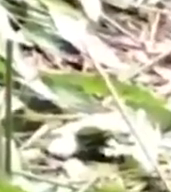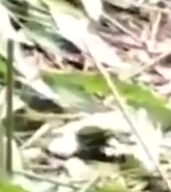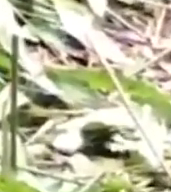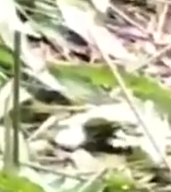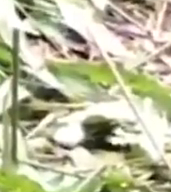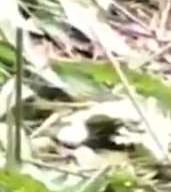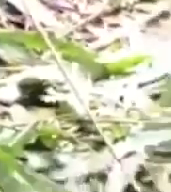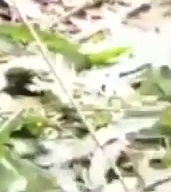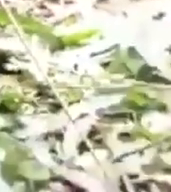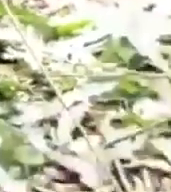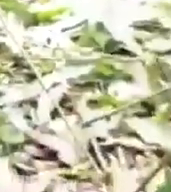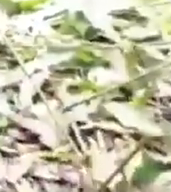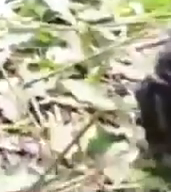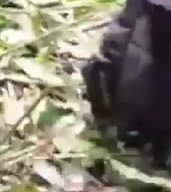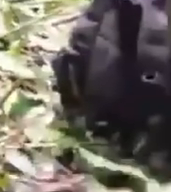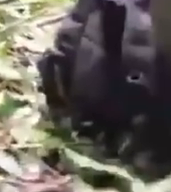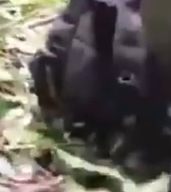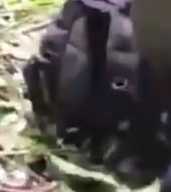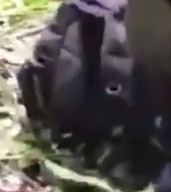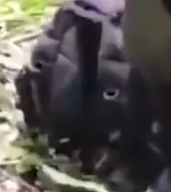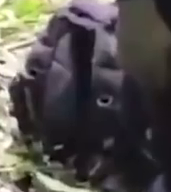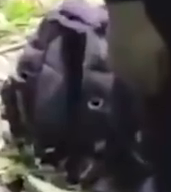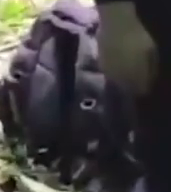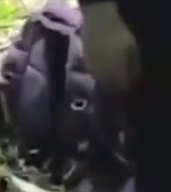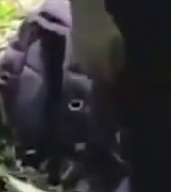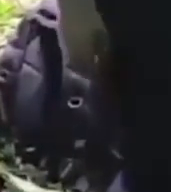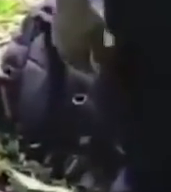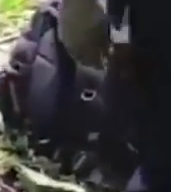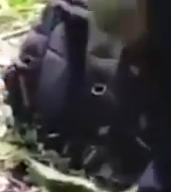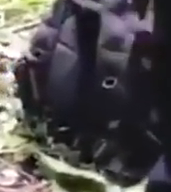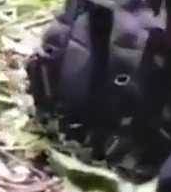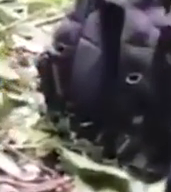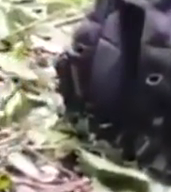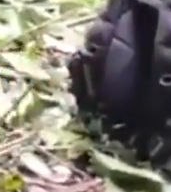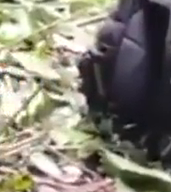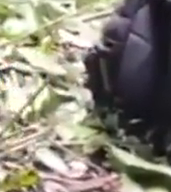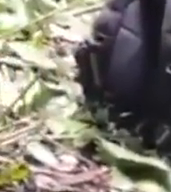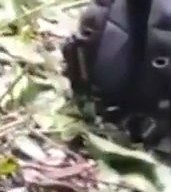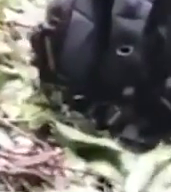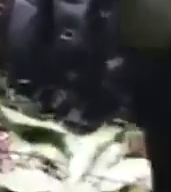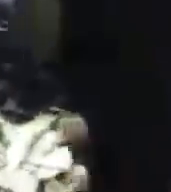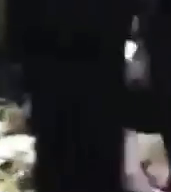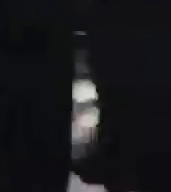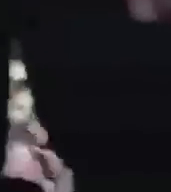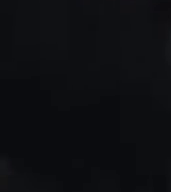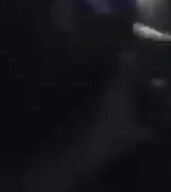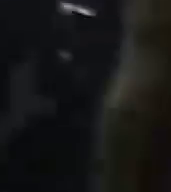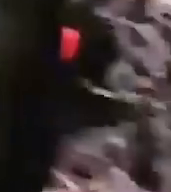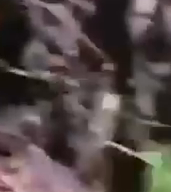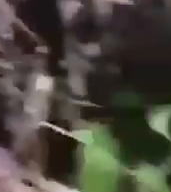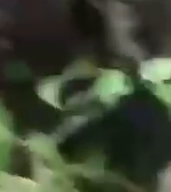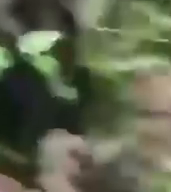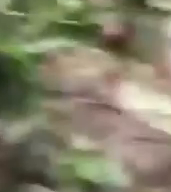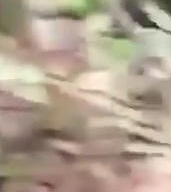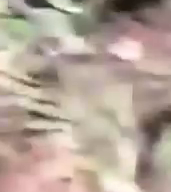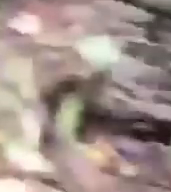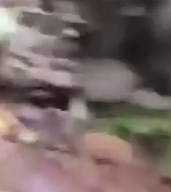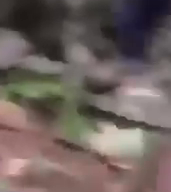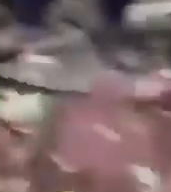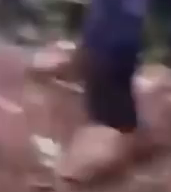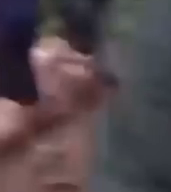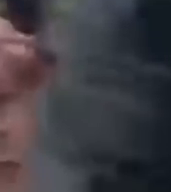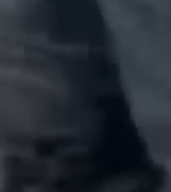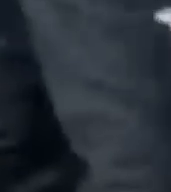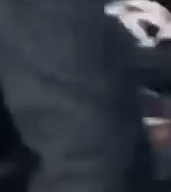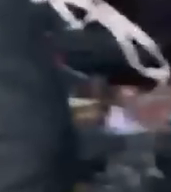ภารกิจของตำรวจในวันนี้นะคะก็คือการขุดเจาะโพรงแล้วก็สำรวจโถงที่บริเวณดอยผาหมีค่ะโดยทางตำรวจในวันนี้นะ